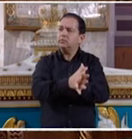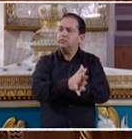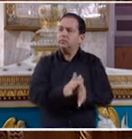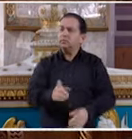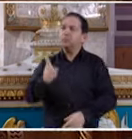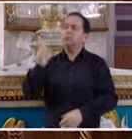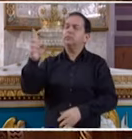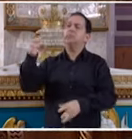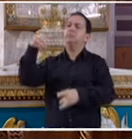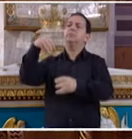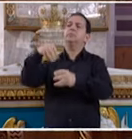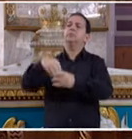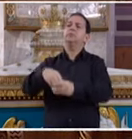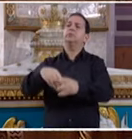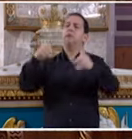πατήσας.